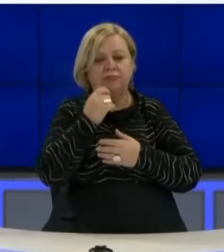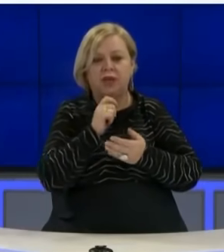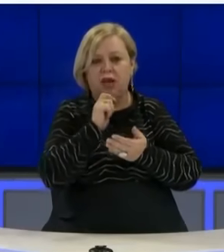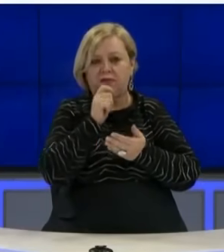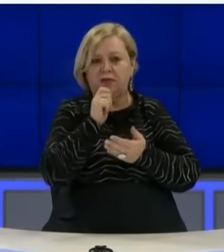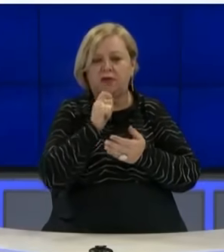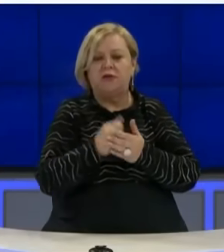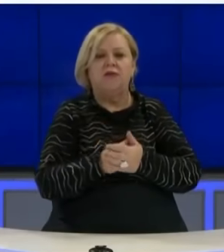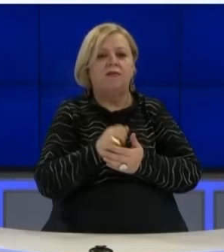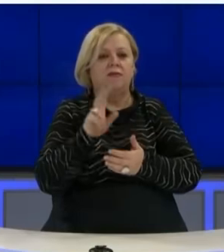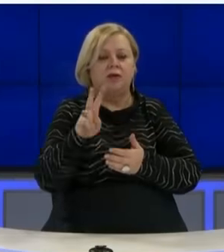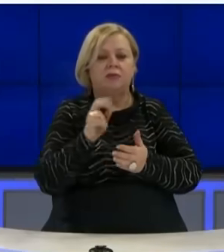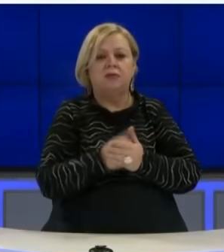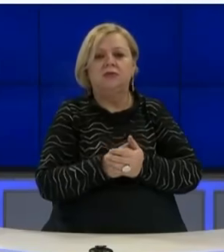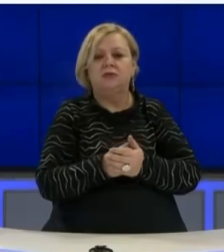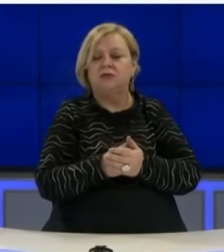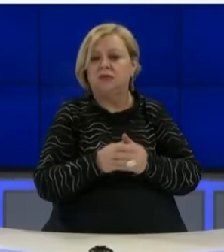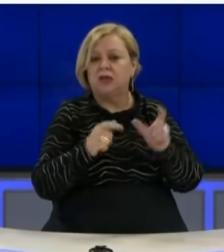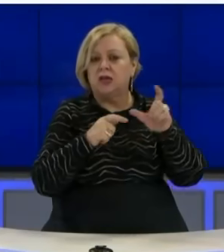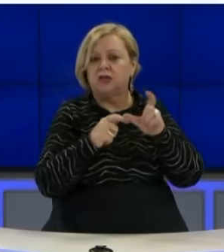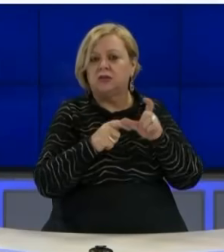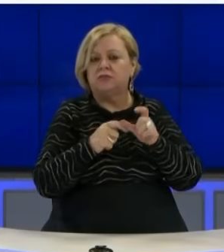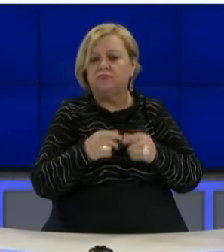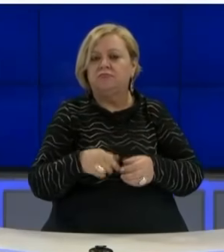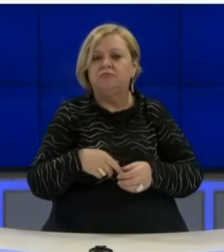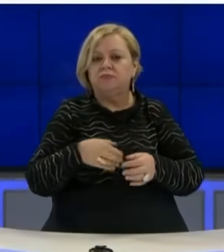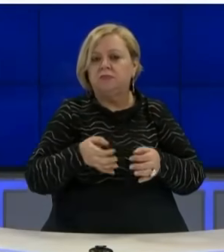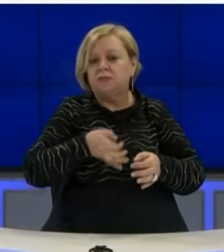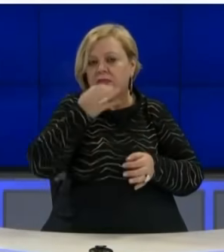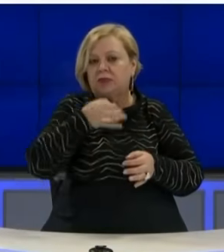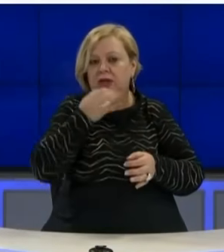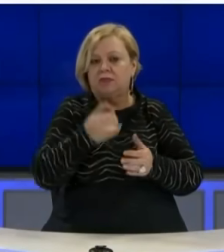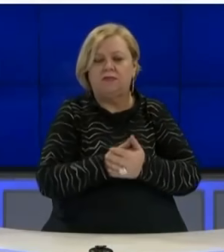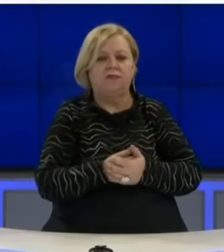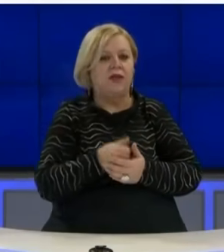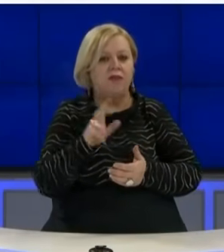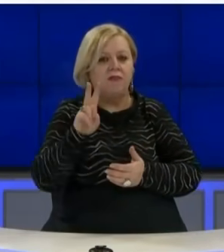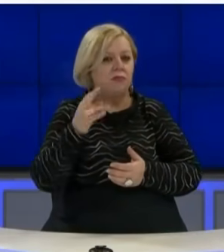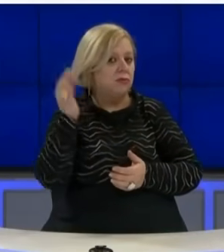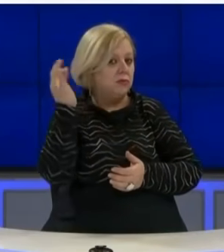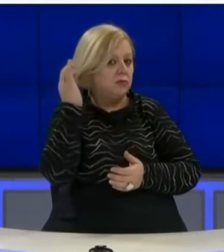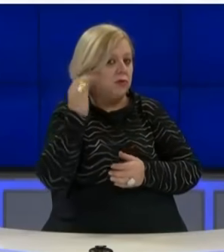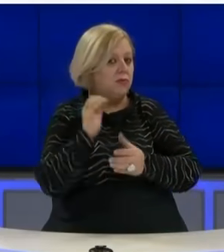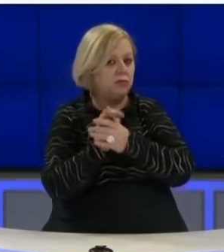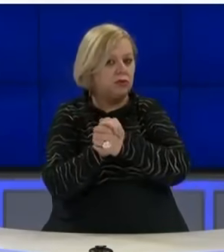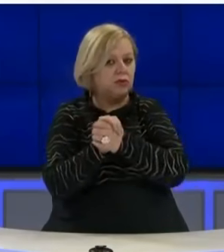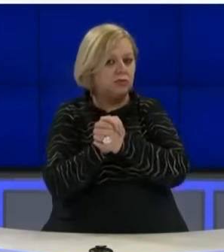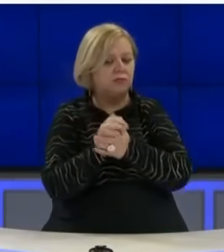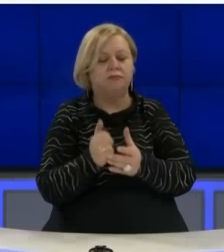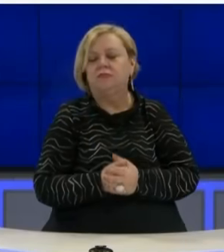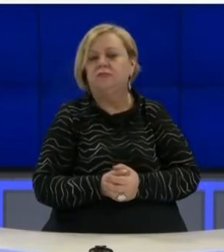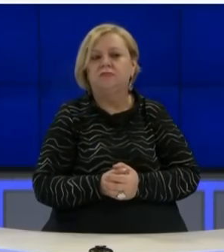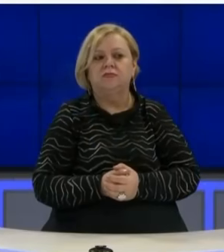Valmira Saraqi Saaqiu, e cila do të na sjellë hollësi. Valmir, nëse po më dëgjon, përshëndetje.